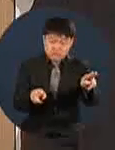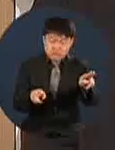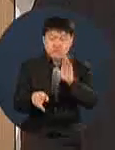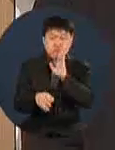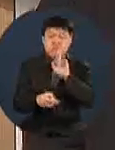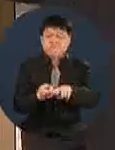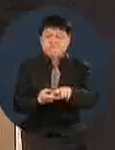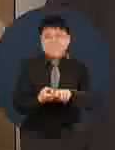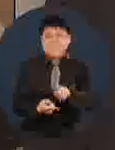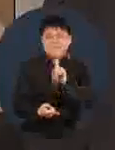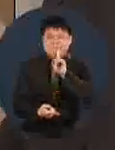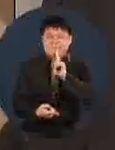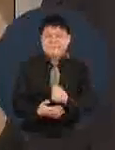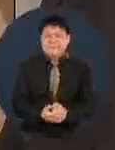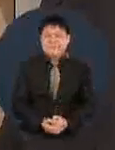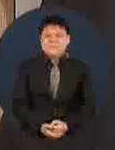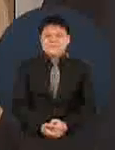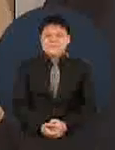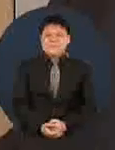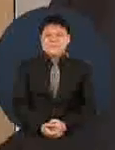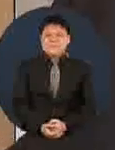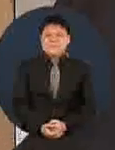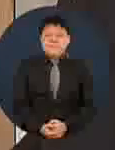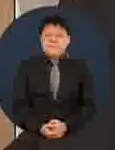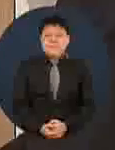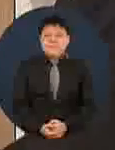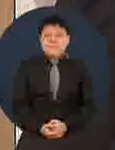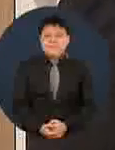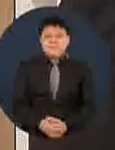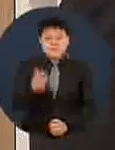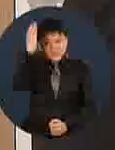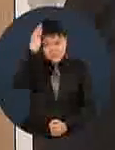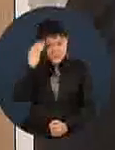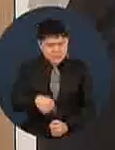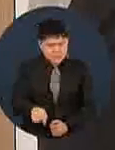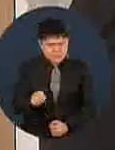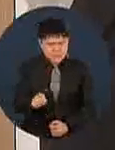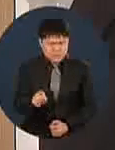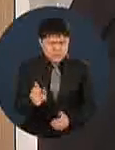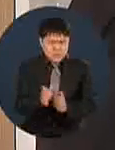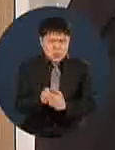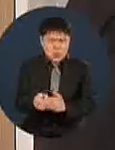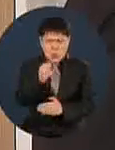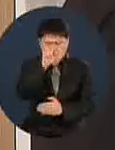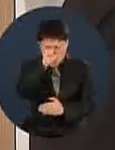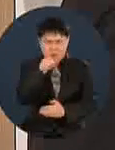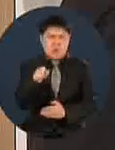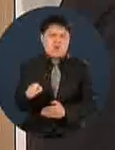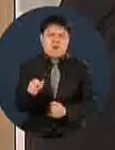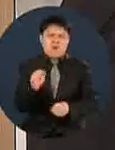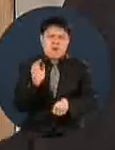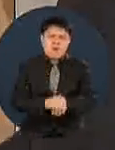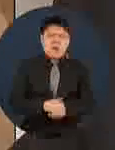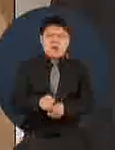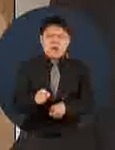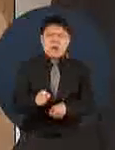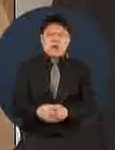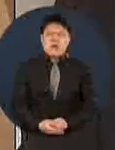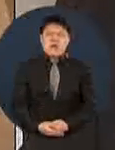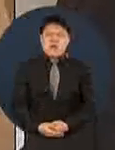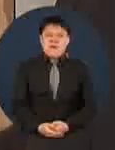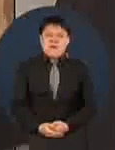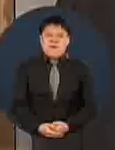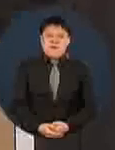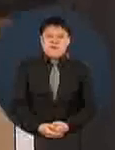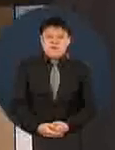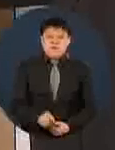이 한수죠. 네. 그리고 지금 자, 그리고는 흙이 이곳을 갔죠. 네. 그 자리가 아주 좋은 자리였습니다. 아주 네. 기가 막힌 자리인데요. 안